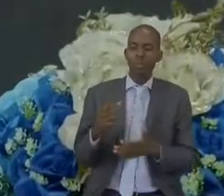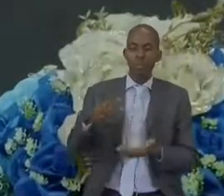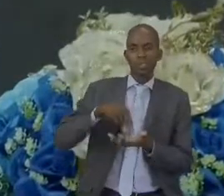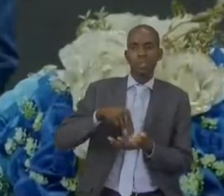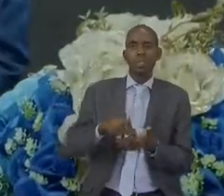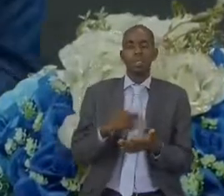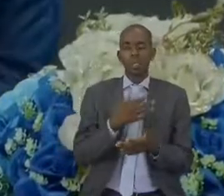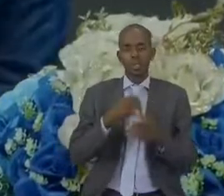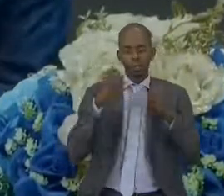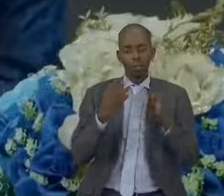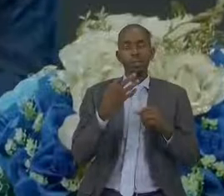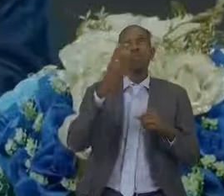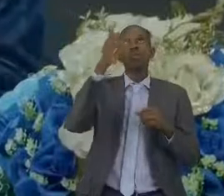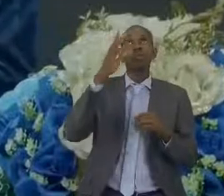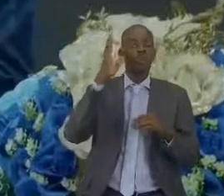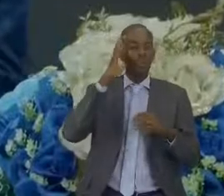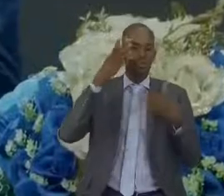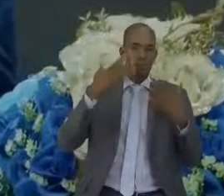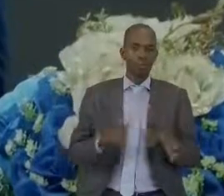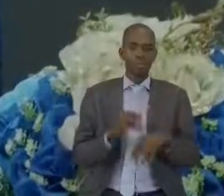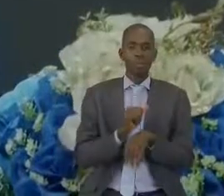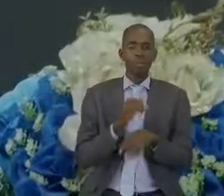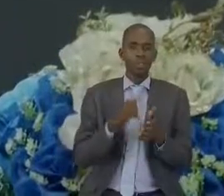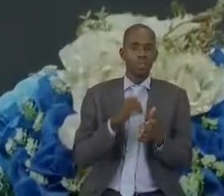La puissance de Dieu est à l'œuvre. Ce sera fait.